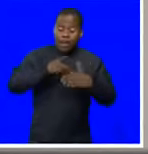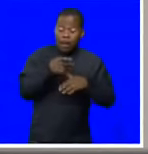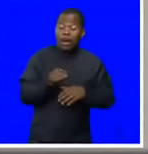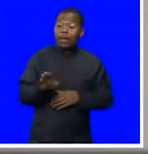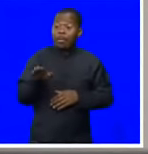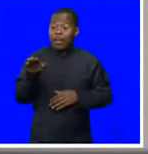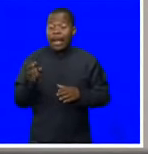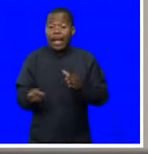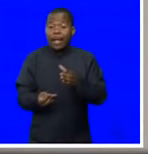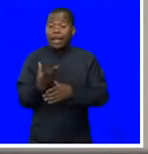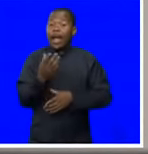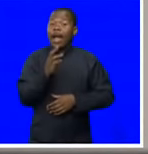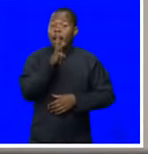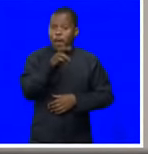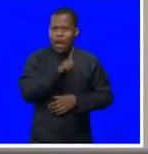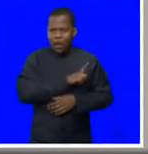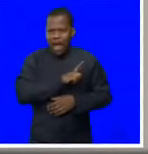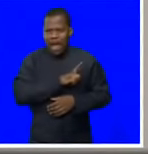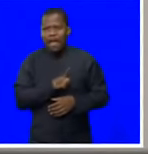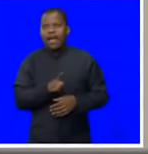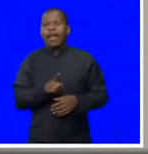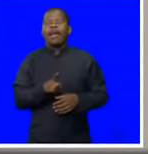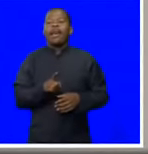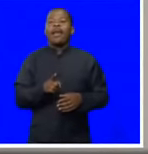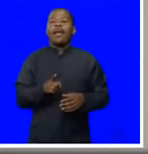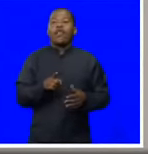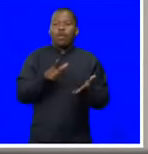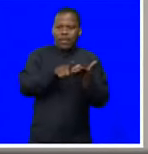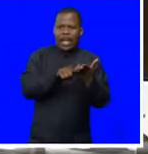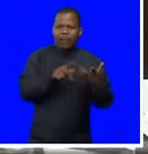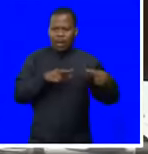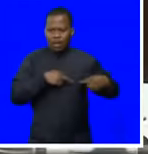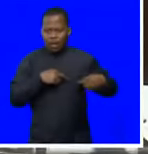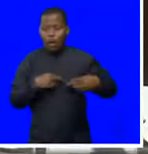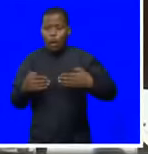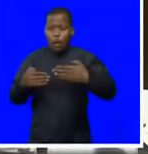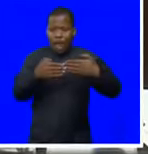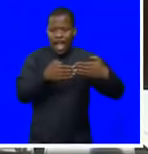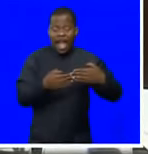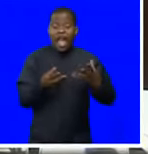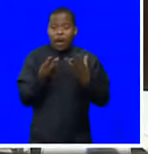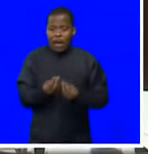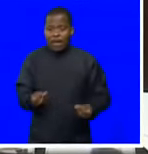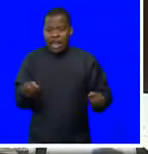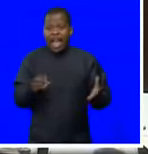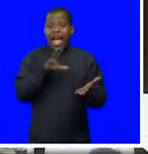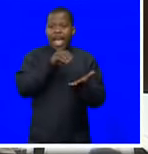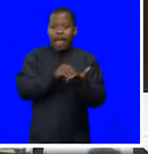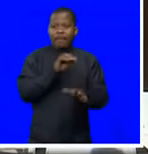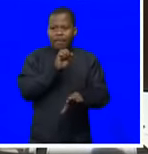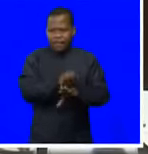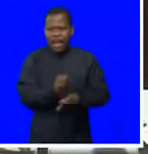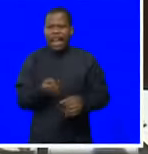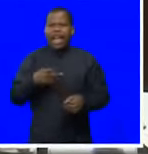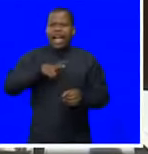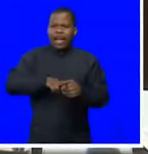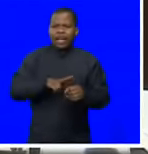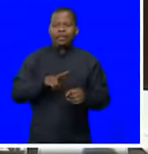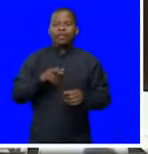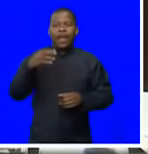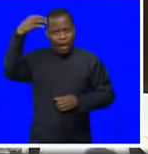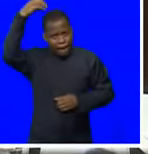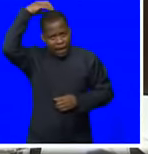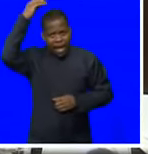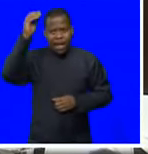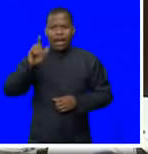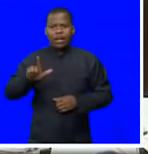ngoba uyawugunyata nemthetho webantwana lo 7. Ubheke ukuthi live yaseLesotho sekuleli livakashele tinkantolo kanye